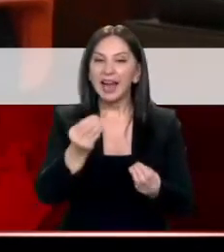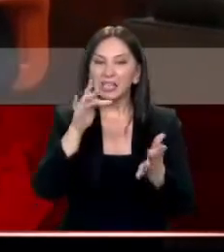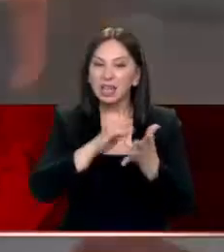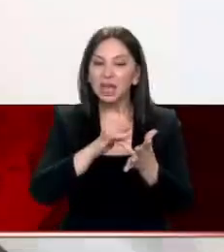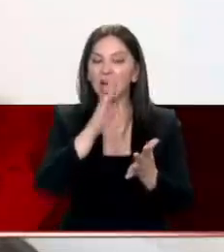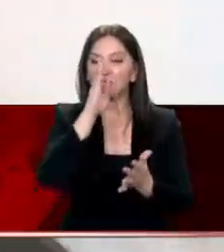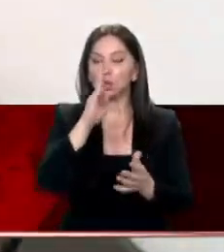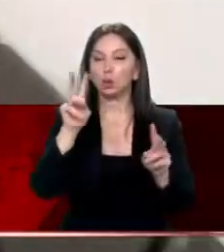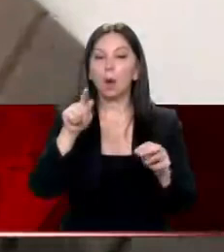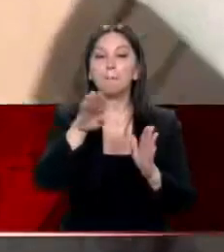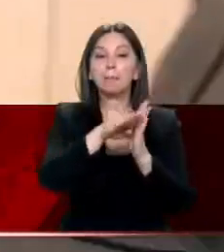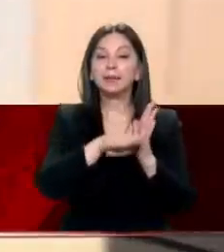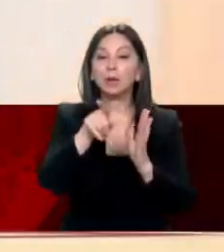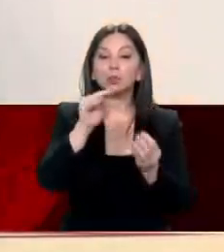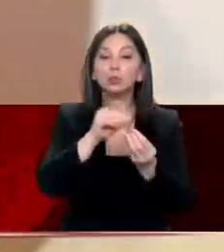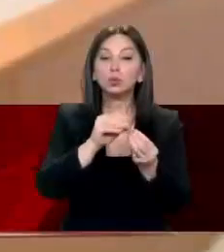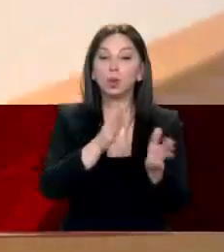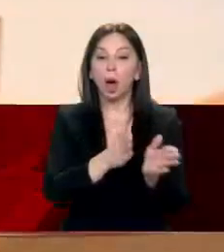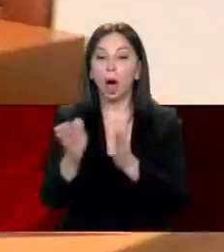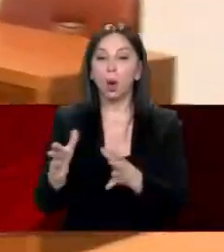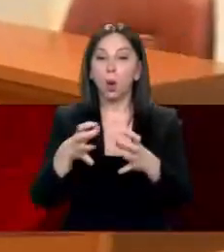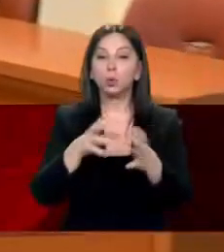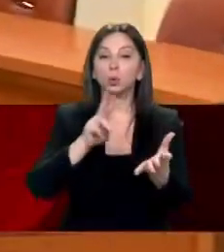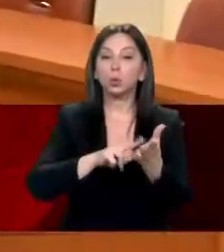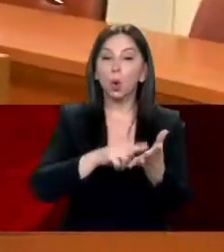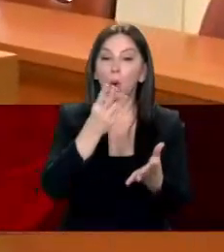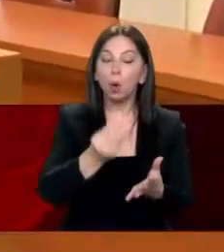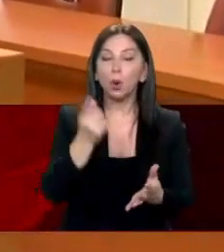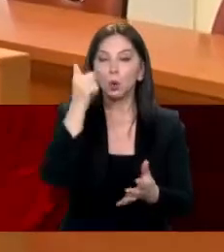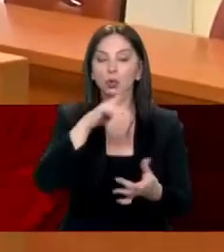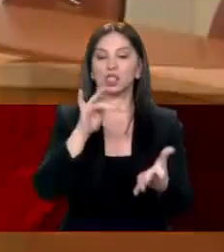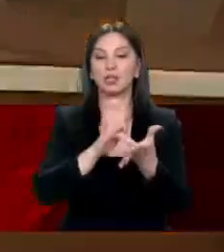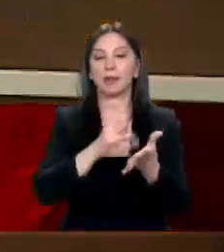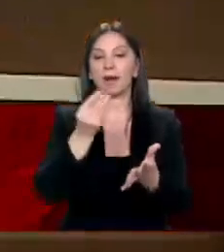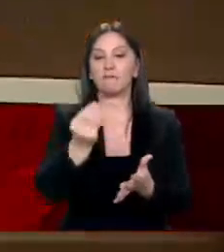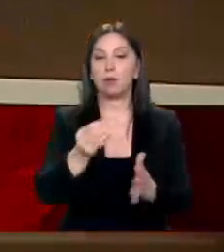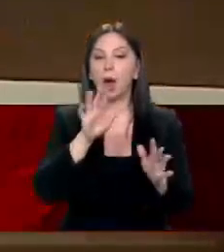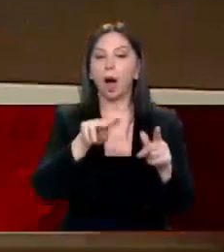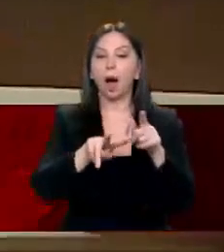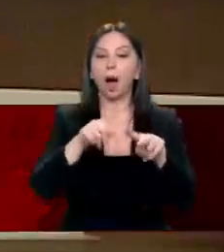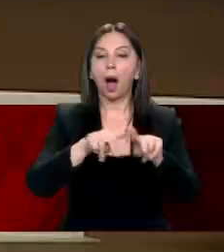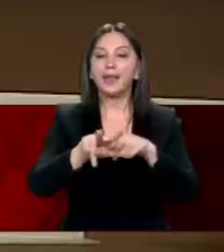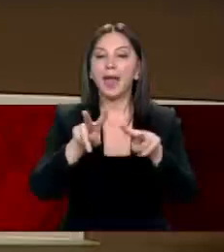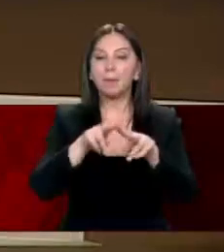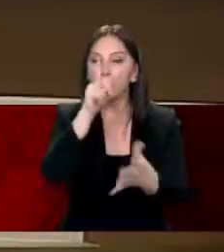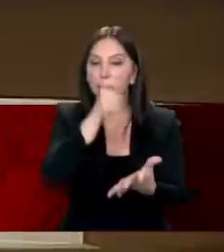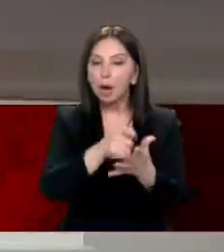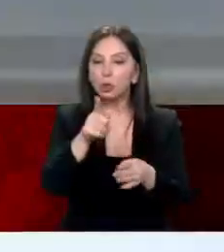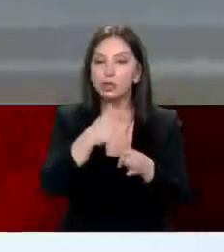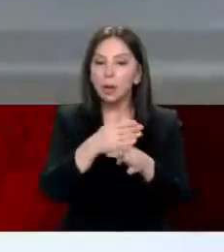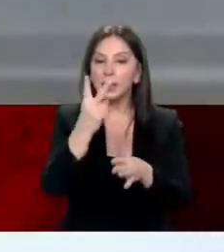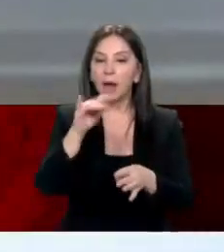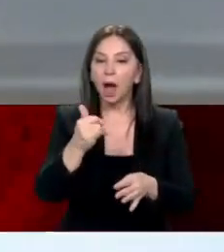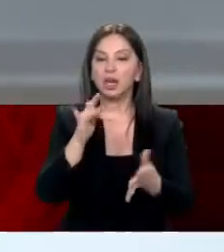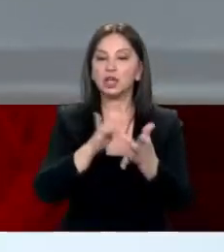sorun olacaktır. Madde bu suçu işleyeni ayrıca örgüte üye olmak suçundan da cezalandırıyordu. AYM'ye başvuruyu bu gerekçeyle 2